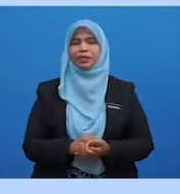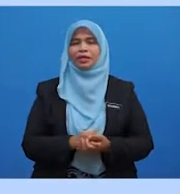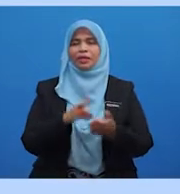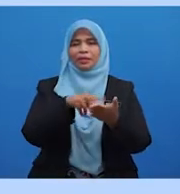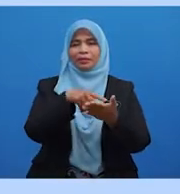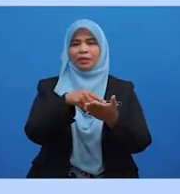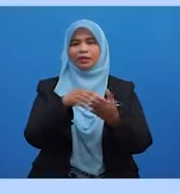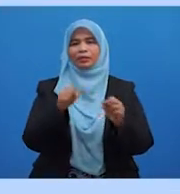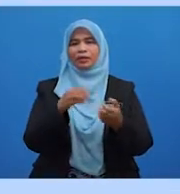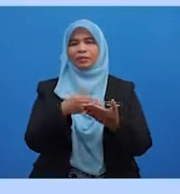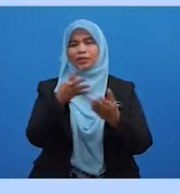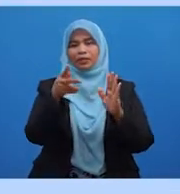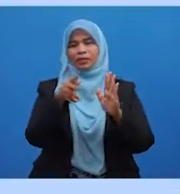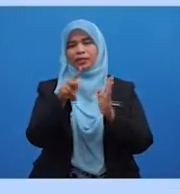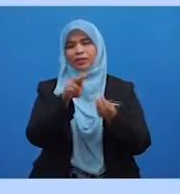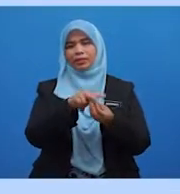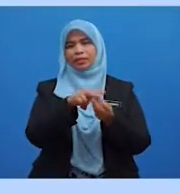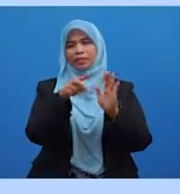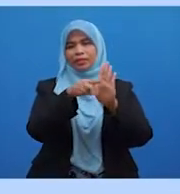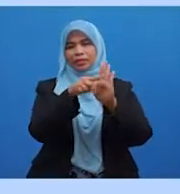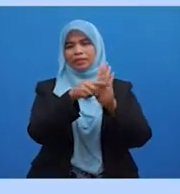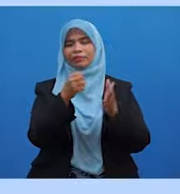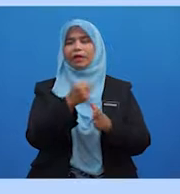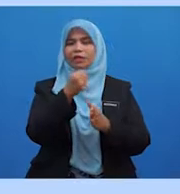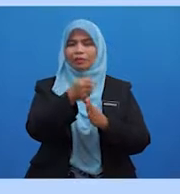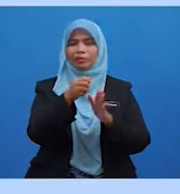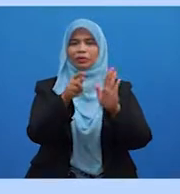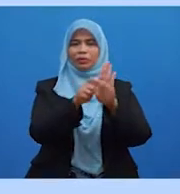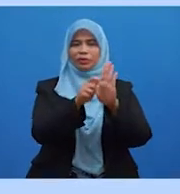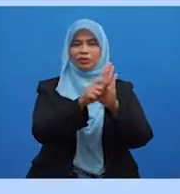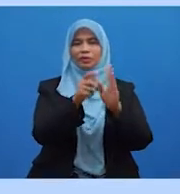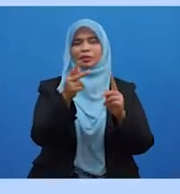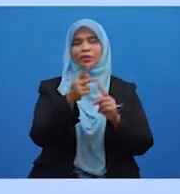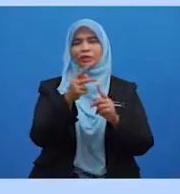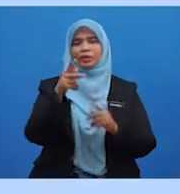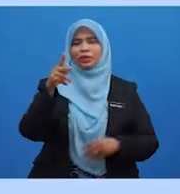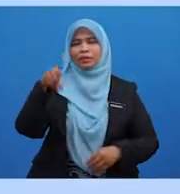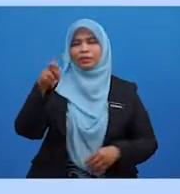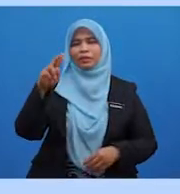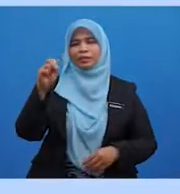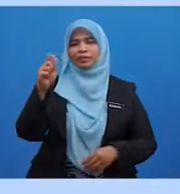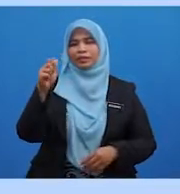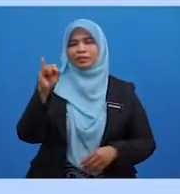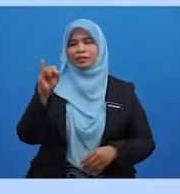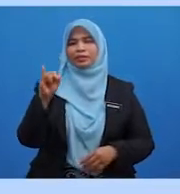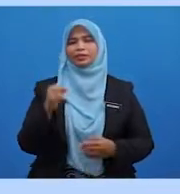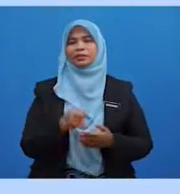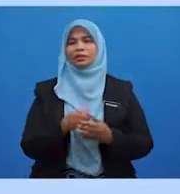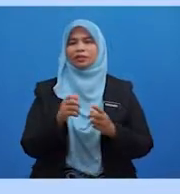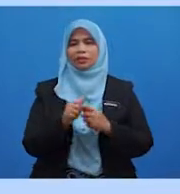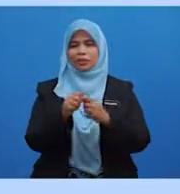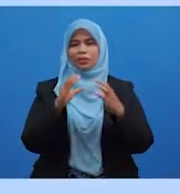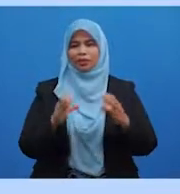Kebangkitan boleh memberi kesan negatif atau positif kepada prestasi berdasarkan kepada cara individu